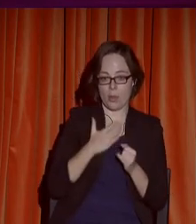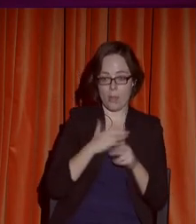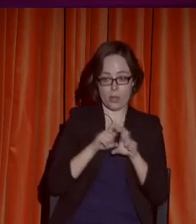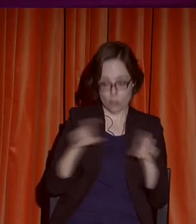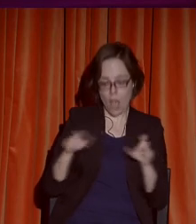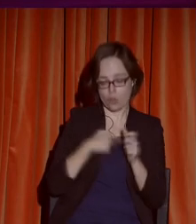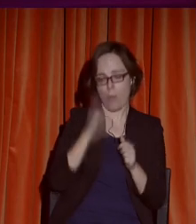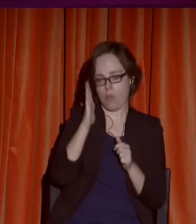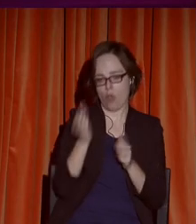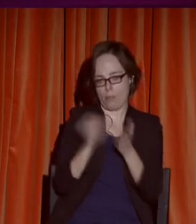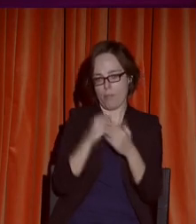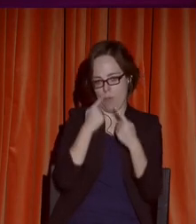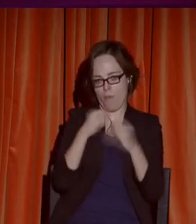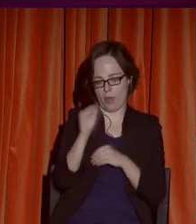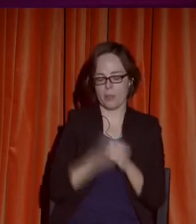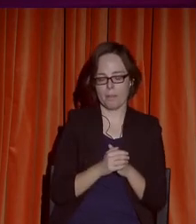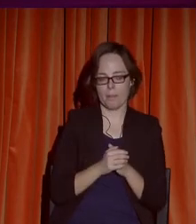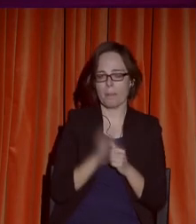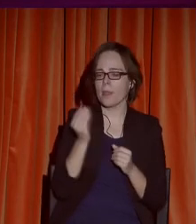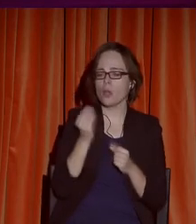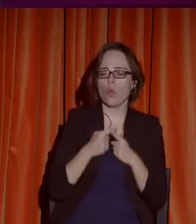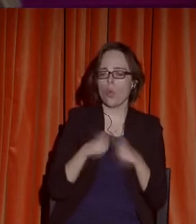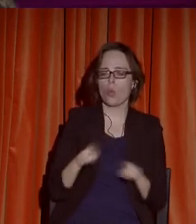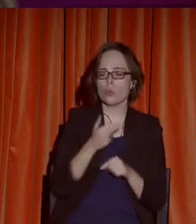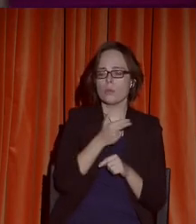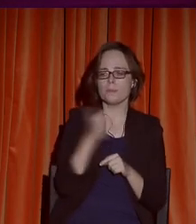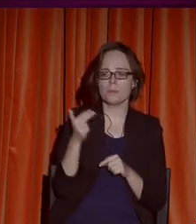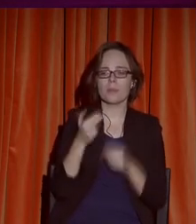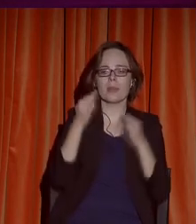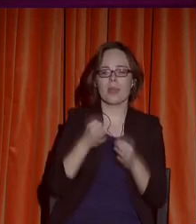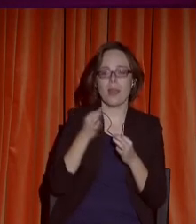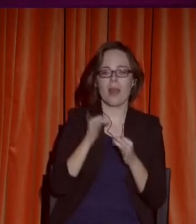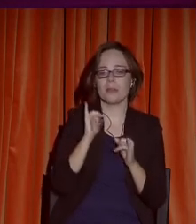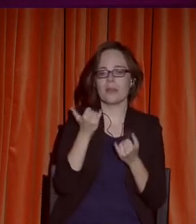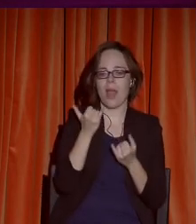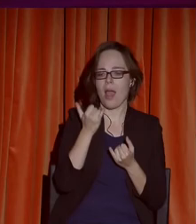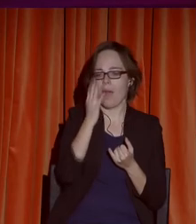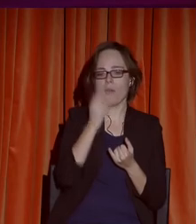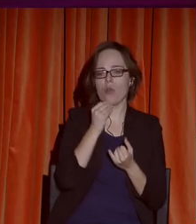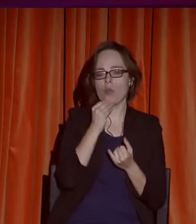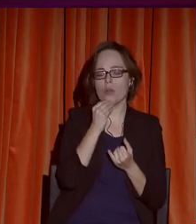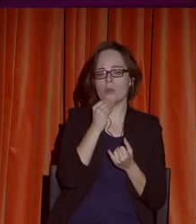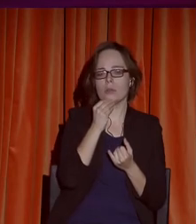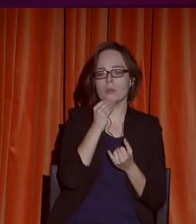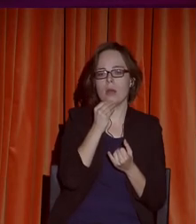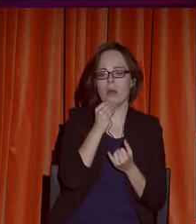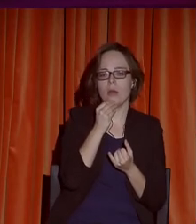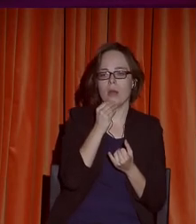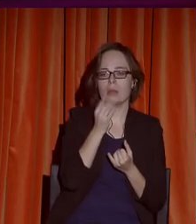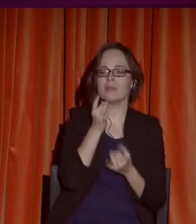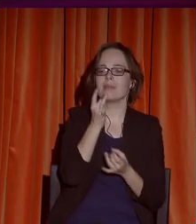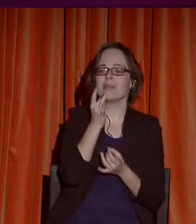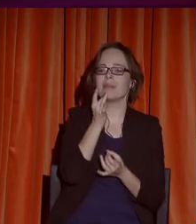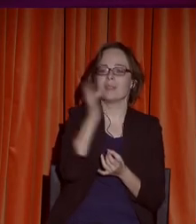coś później. Bardzo króciutko o tym, jak w tej chwili wygląda struktura skarg spraw zawisłych przed Trybunałem. W tej